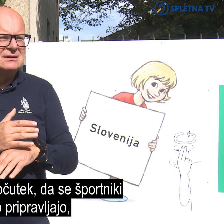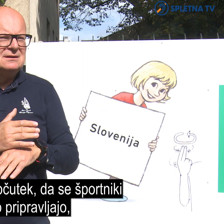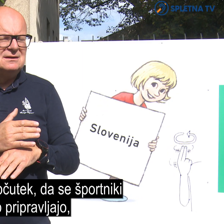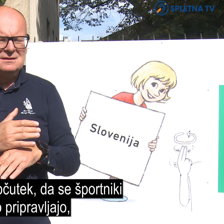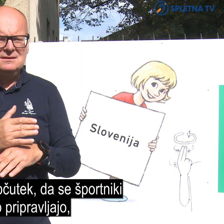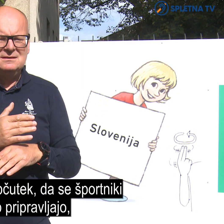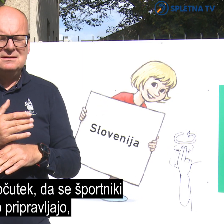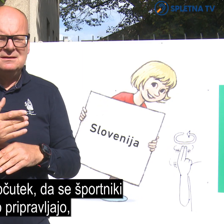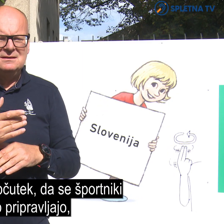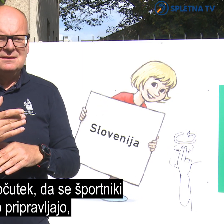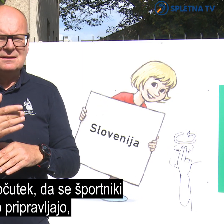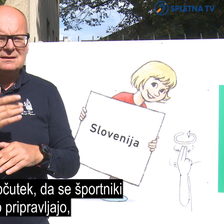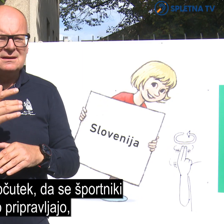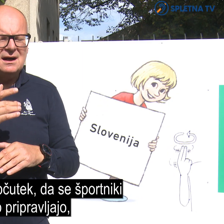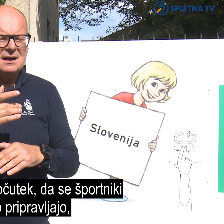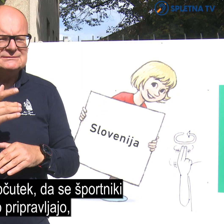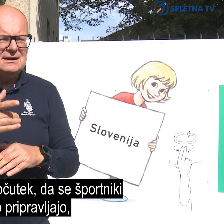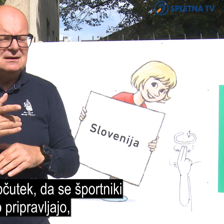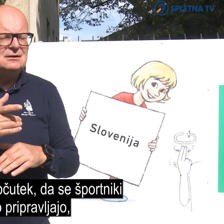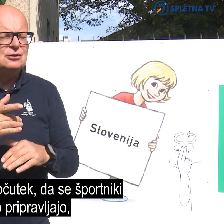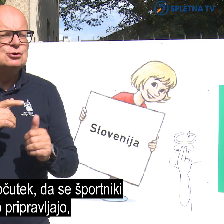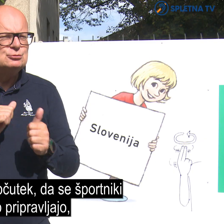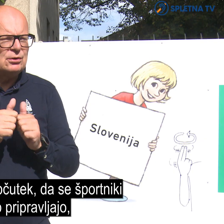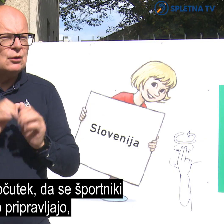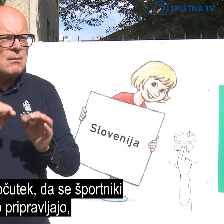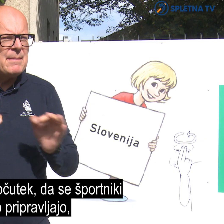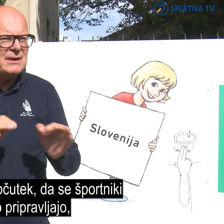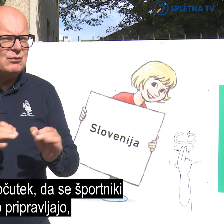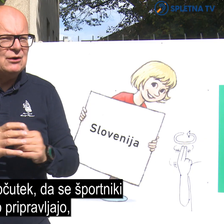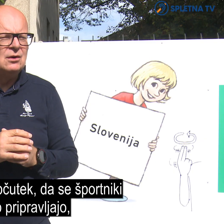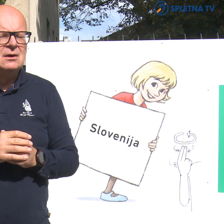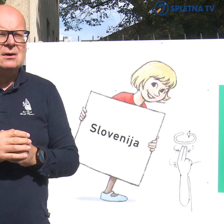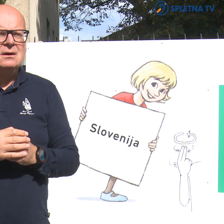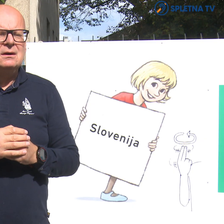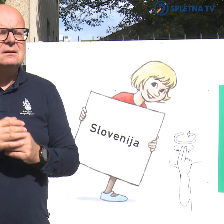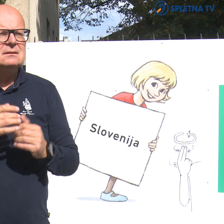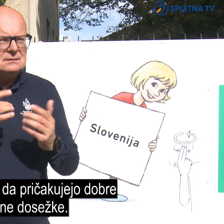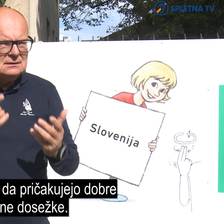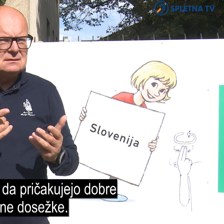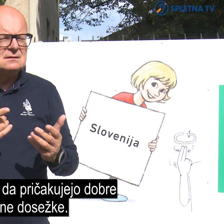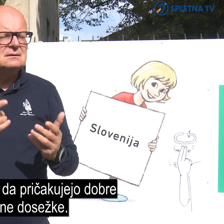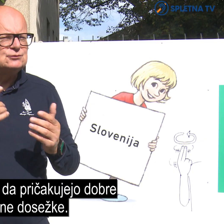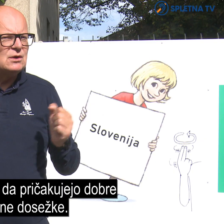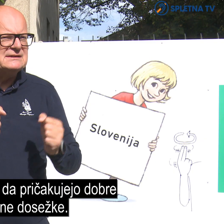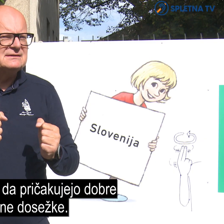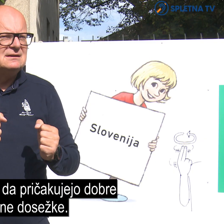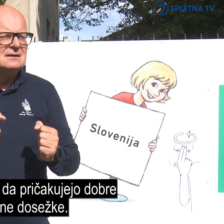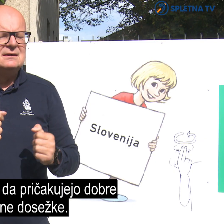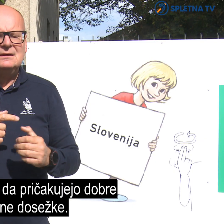Imam dober občutek, da se športniki dobro pripravljajo, da so resni in da pričakujejo dobre športne